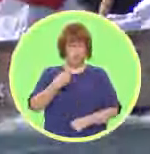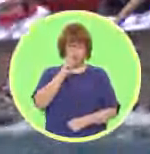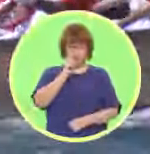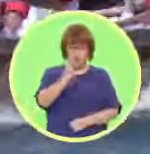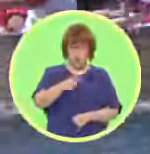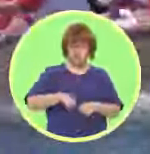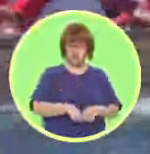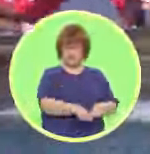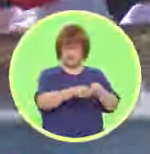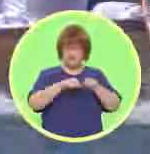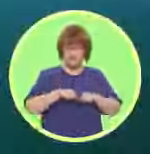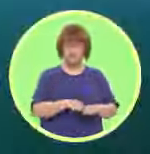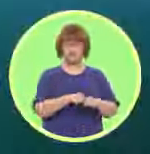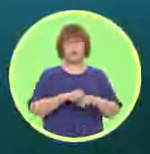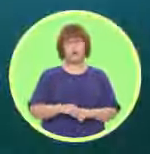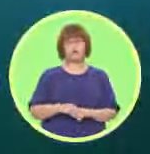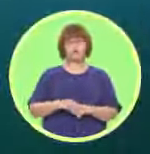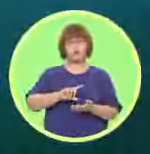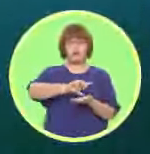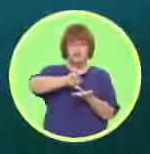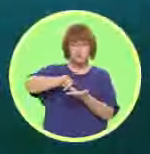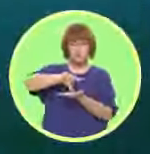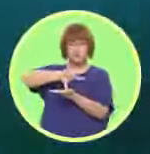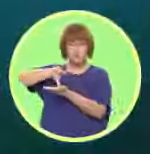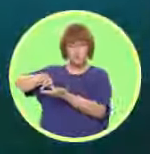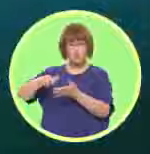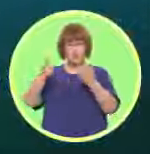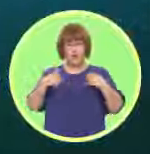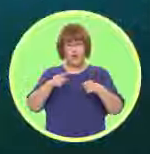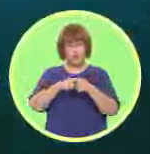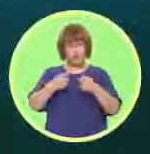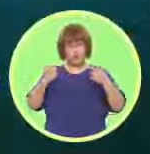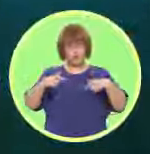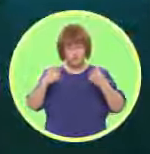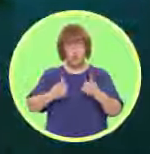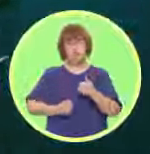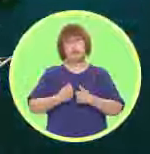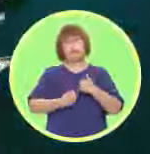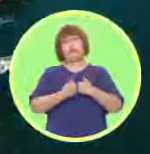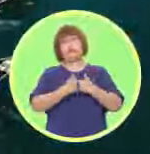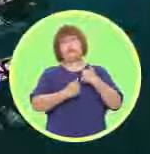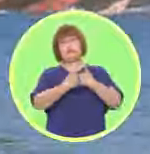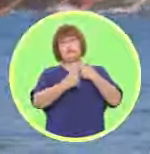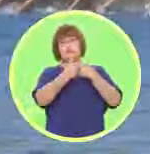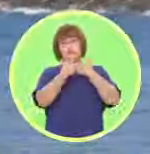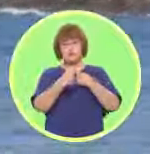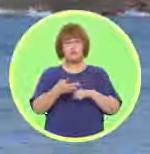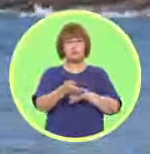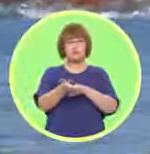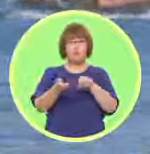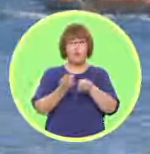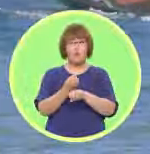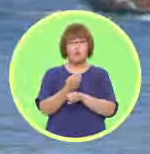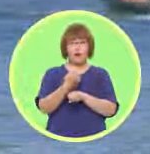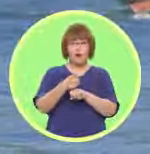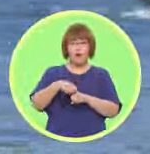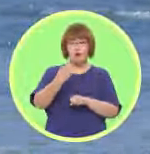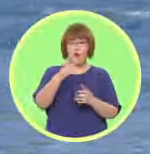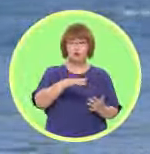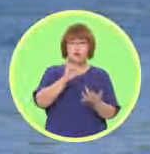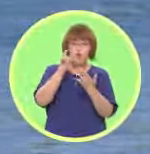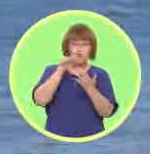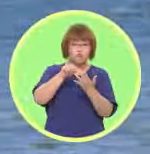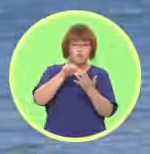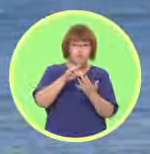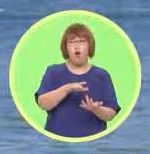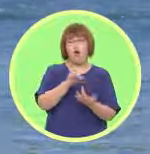つにして船を漕ぎます。地区対抗でレースを行うのですが、毎年激しい戦いとなり、国交省の島の宝